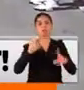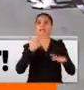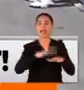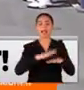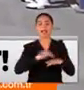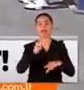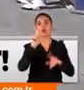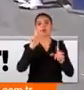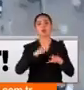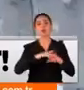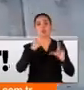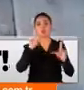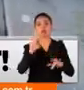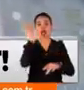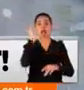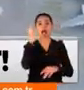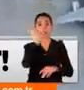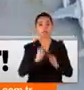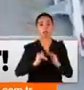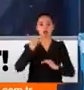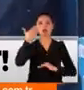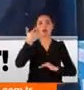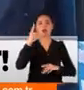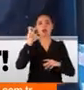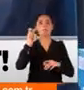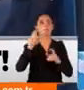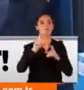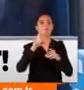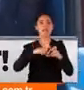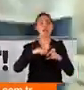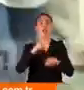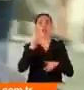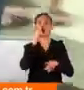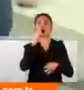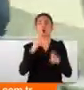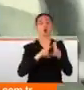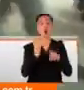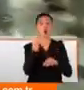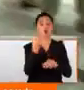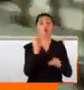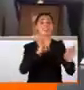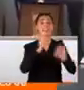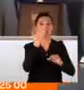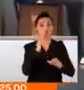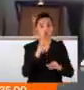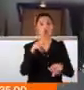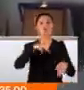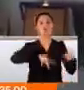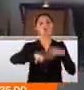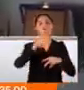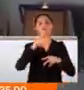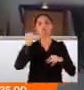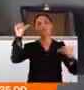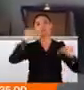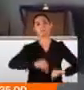6 Eylül'den sonra artık aşı olmayanlar PCR testi yaptırmadan şehirler arası yolculuk yapamayacak. Bilet alırken,